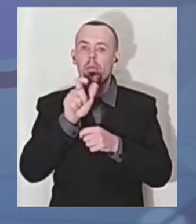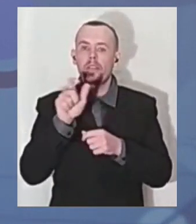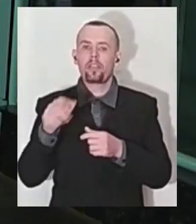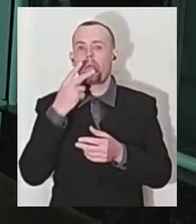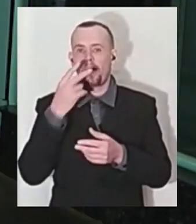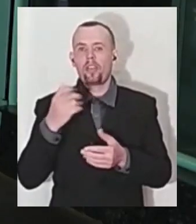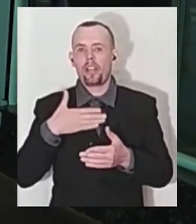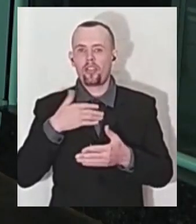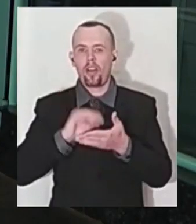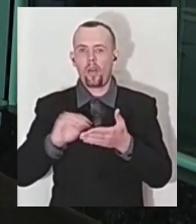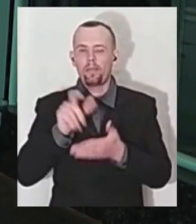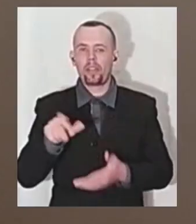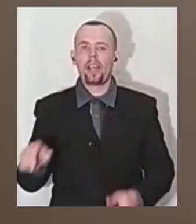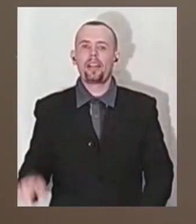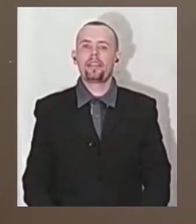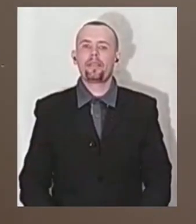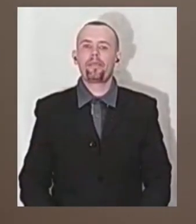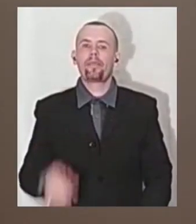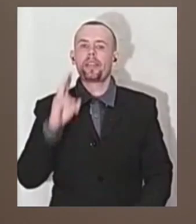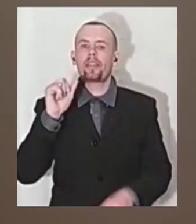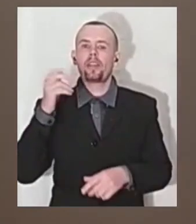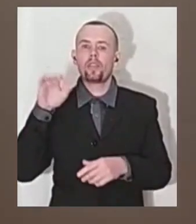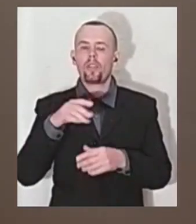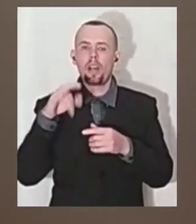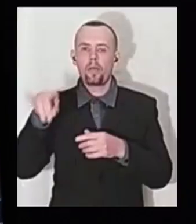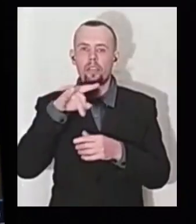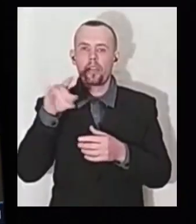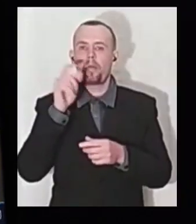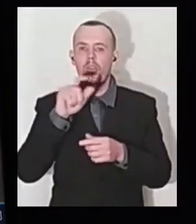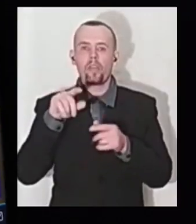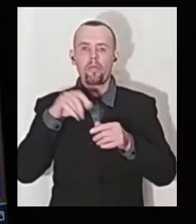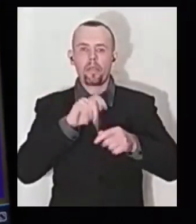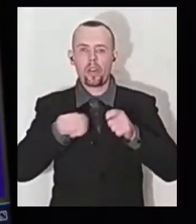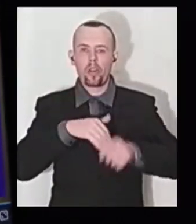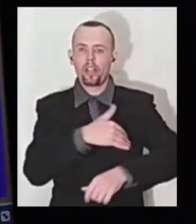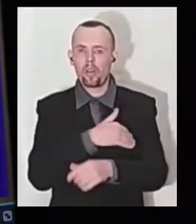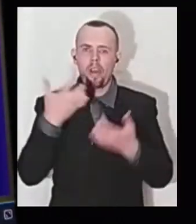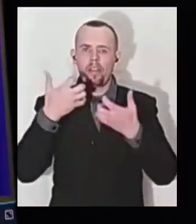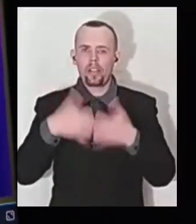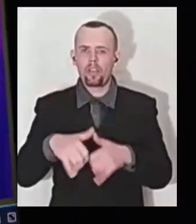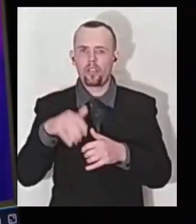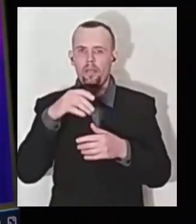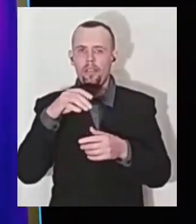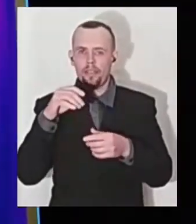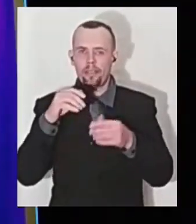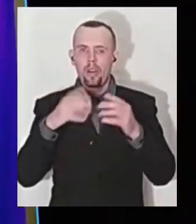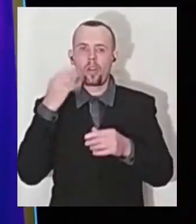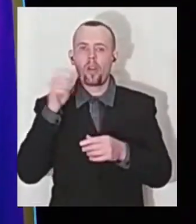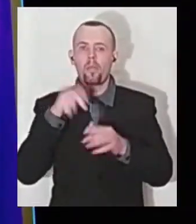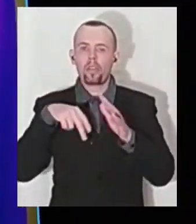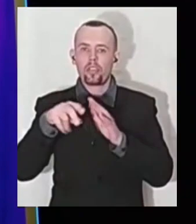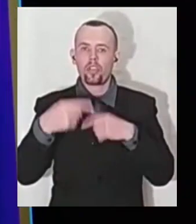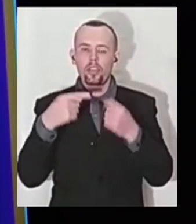кореспонденти. На вході в аеропорту пасажирам вимірюють температуру автоматичним приладом. Коли людина проходить через нього, на відеокамері